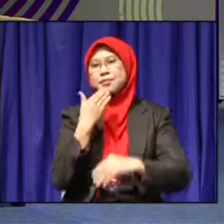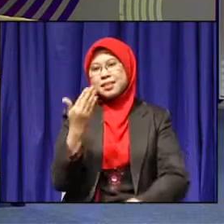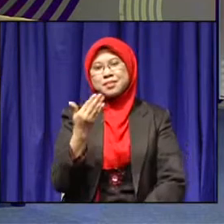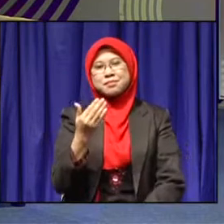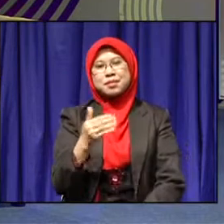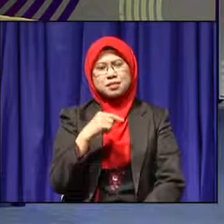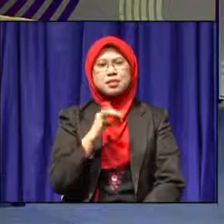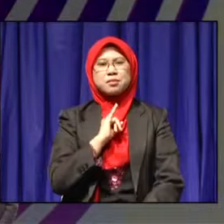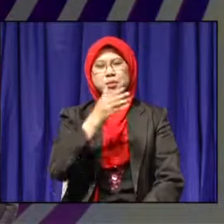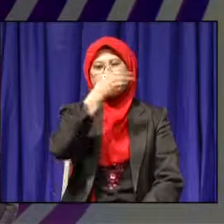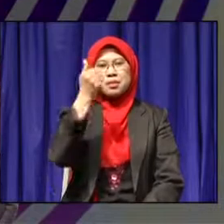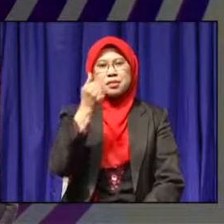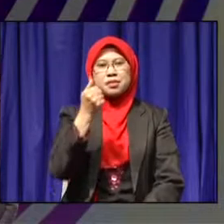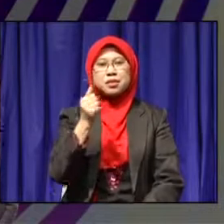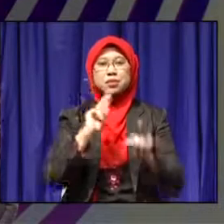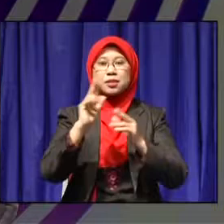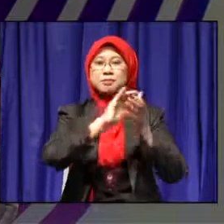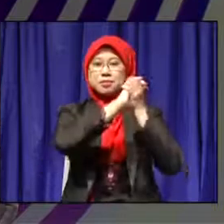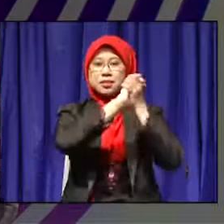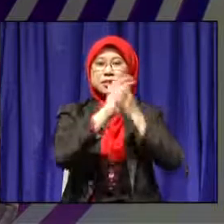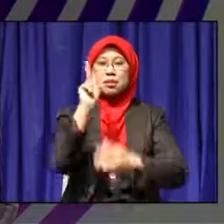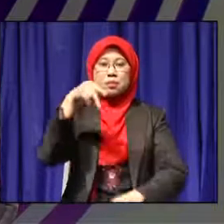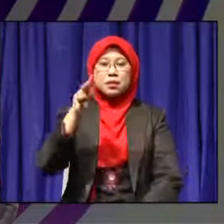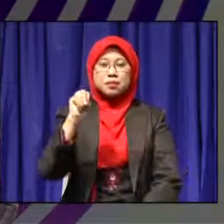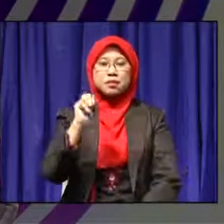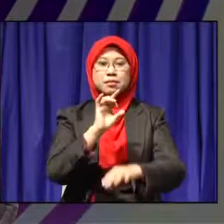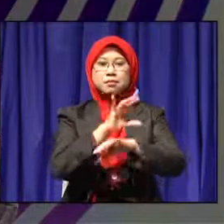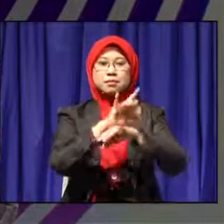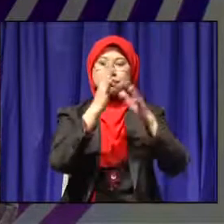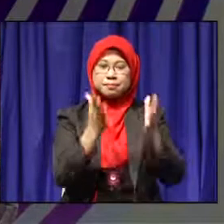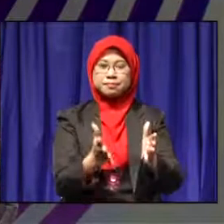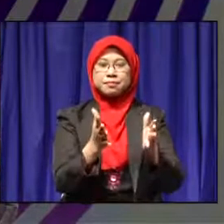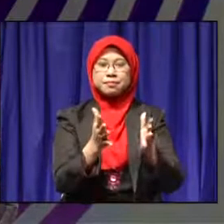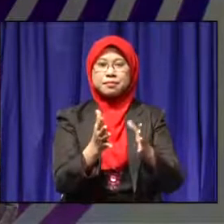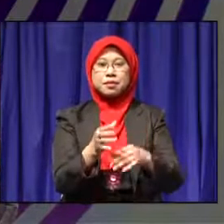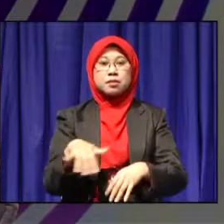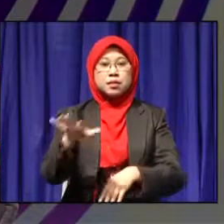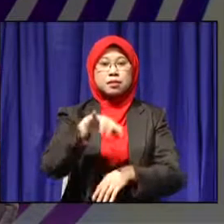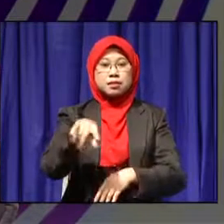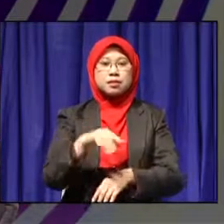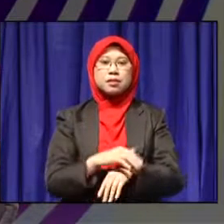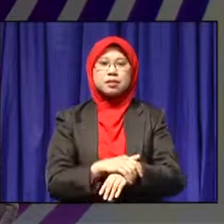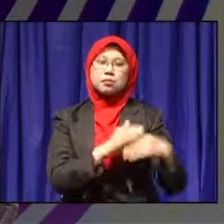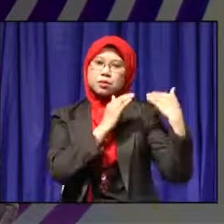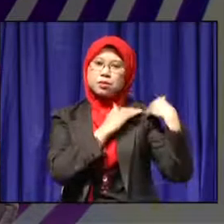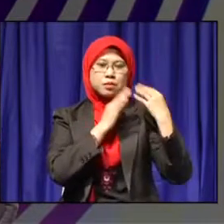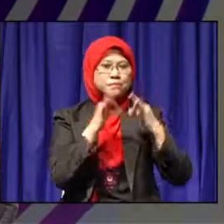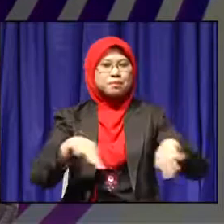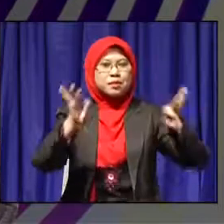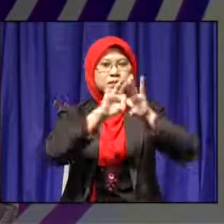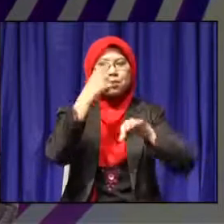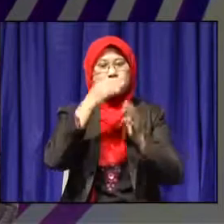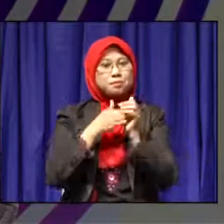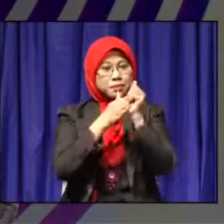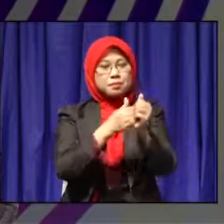sebenarnya Terlupa enak mengucapkan Tania bagi pihak IBM kepada konsul konsul kita mereka memainkan peranan yang penting dalam memberi